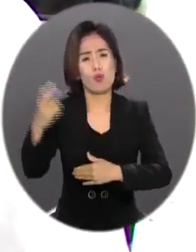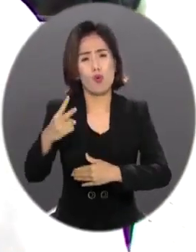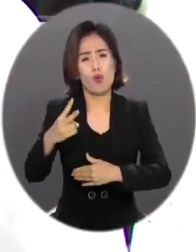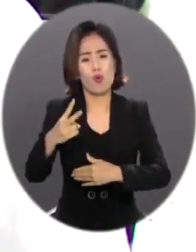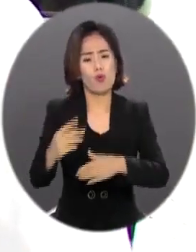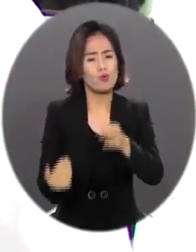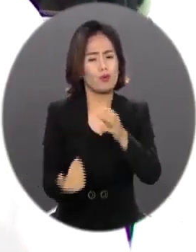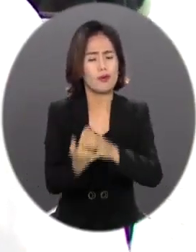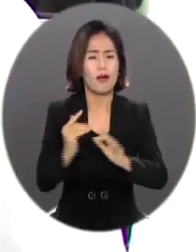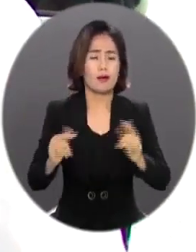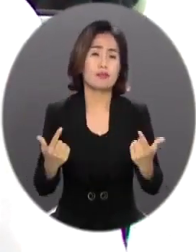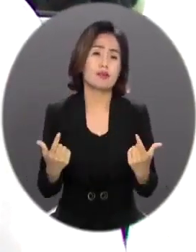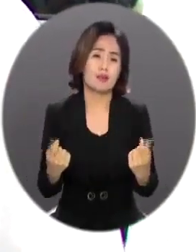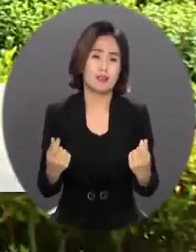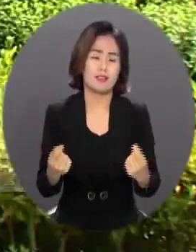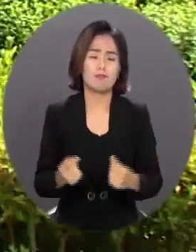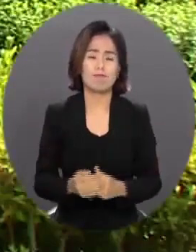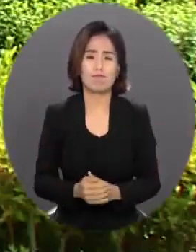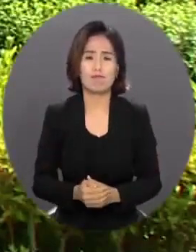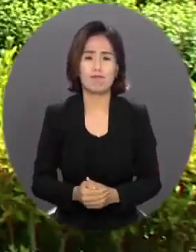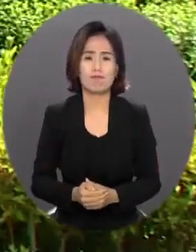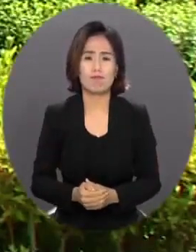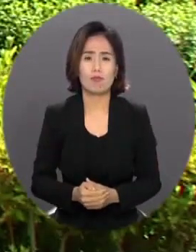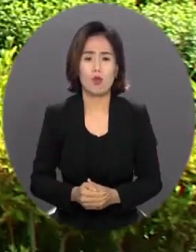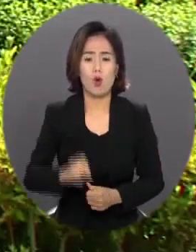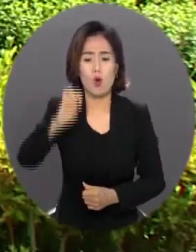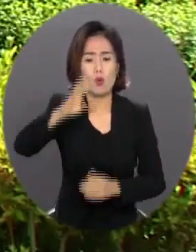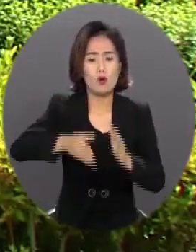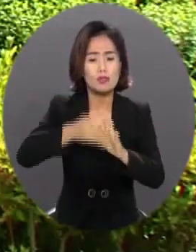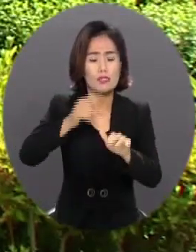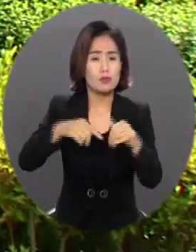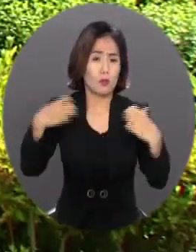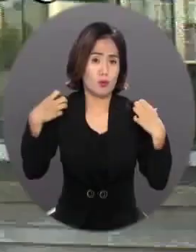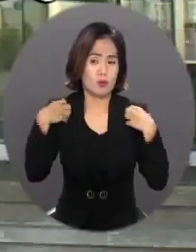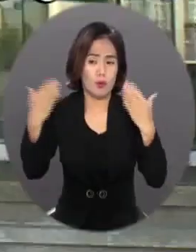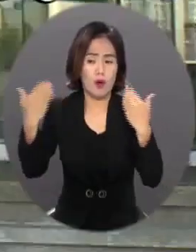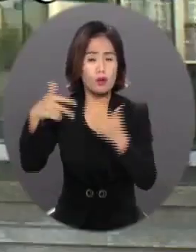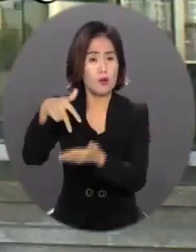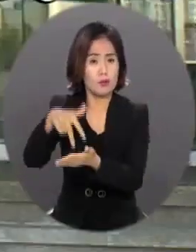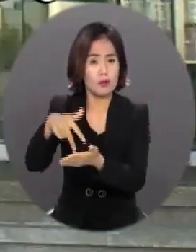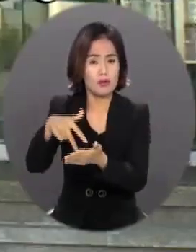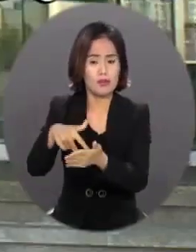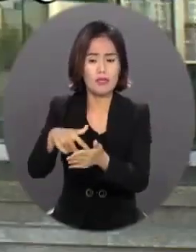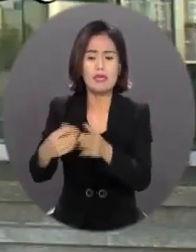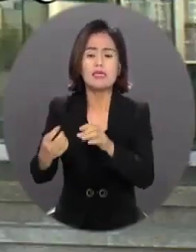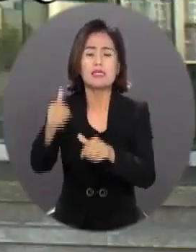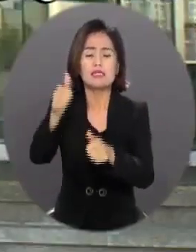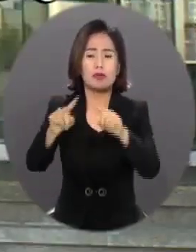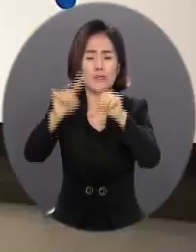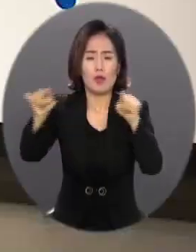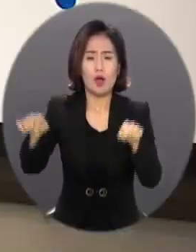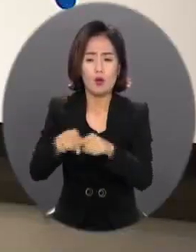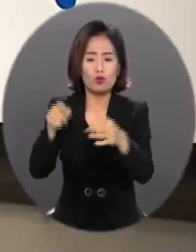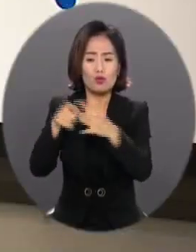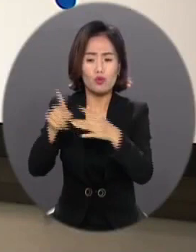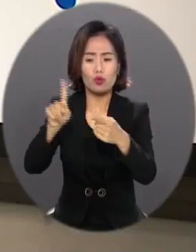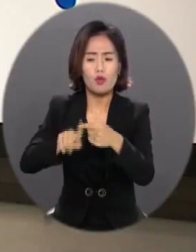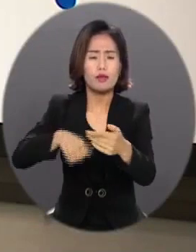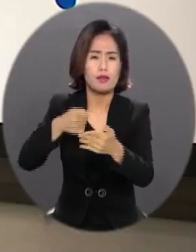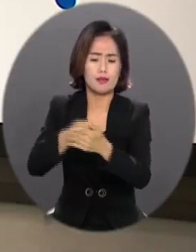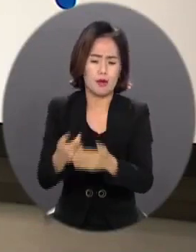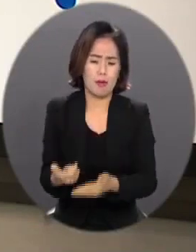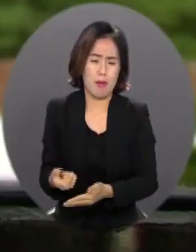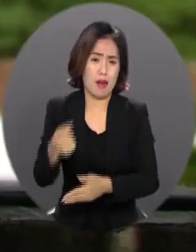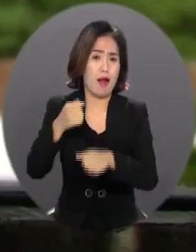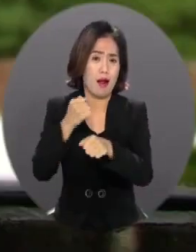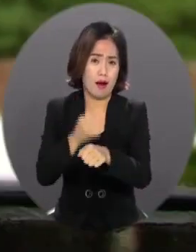되지는 않았을 거란 생각이 드는데. 광주시 교육청은 학교 측에 시험 답안 유출에 따른 조치를 신속히 결정하라고